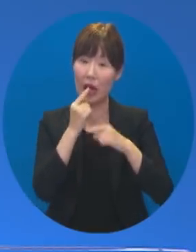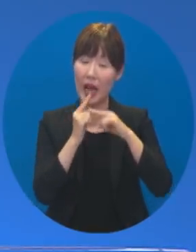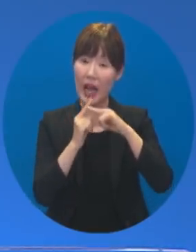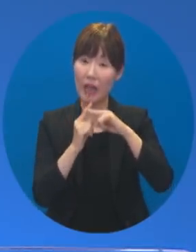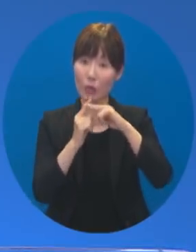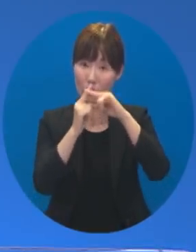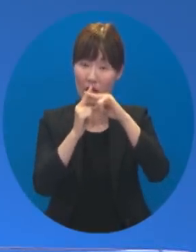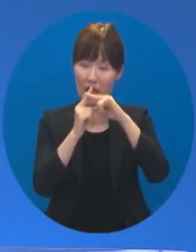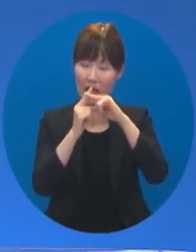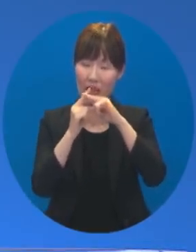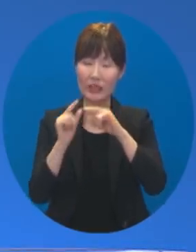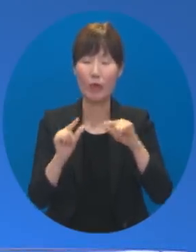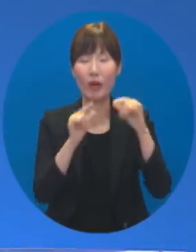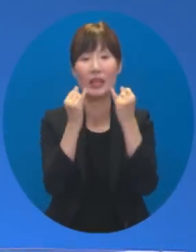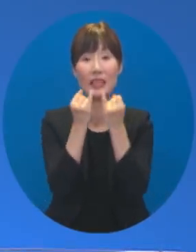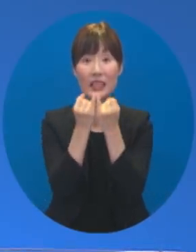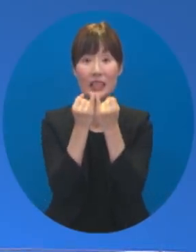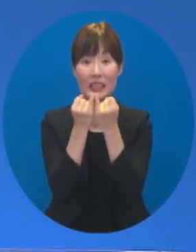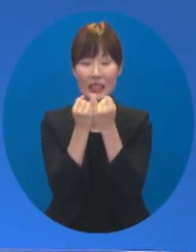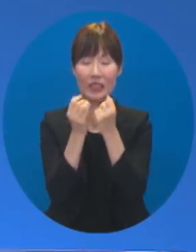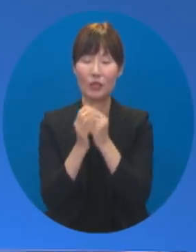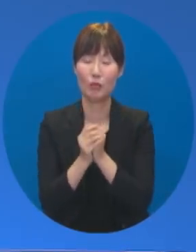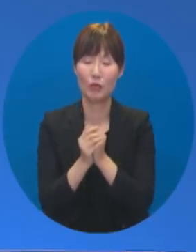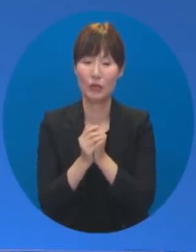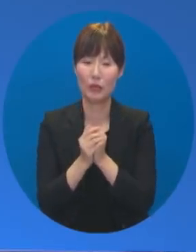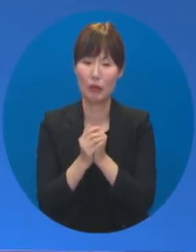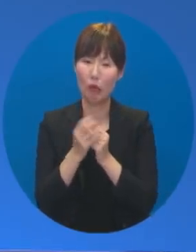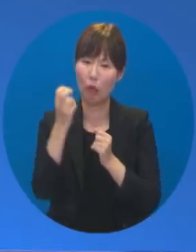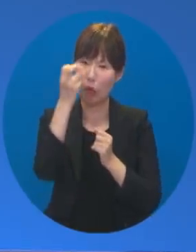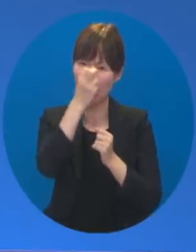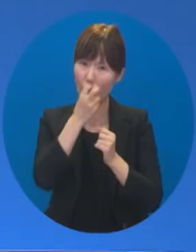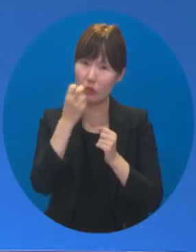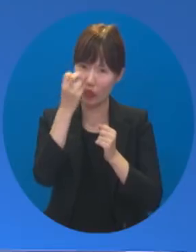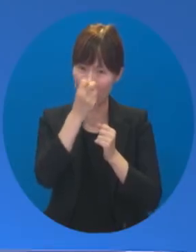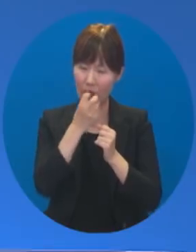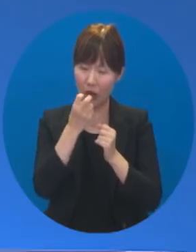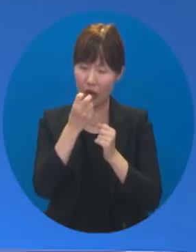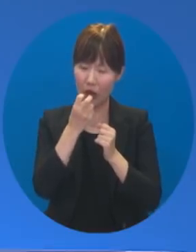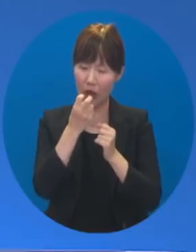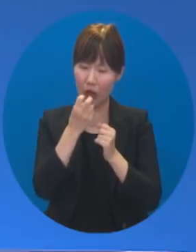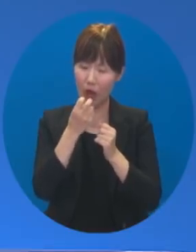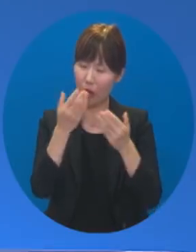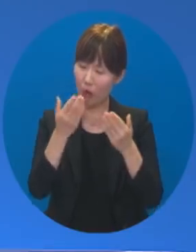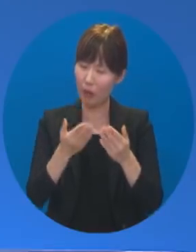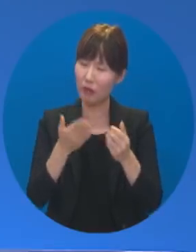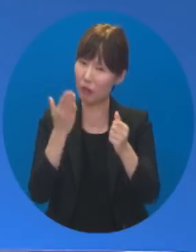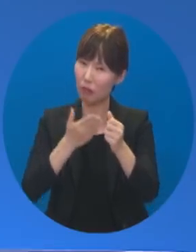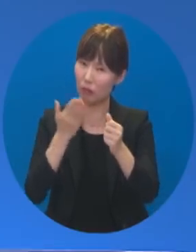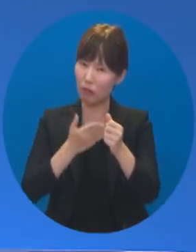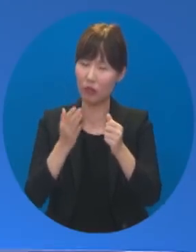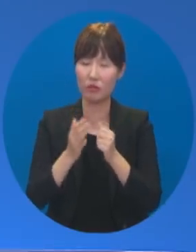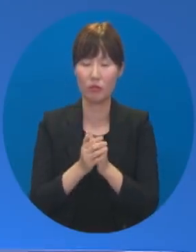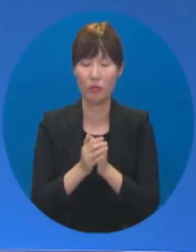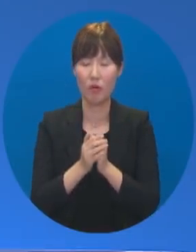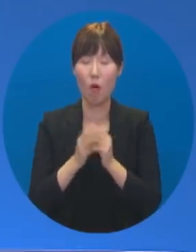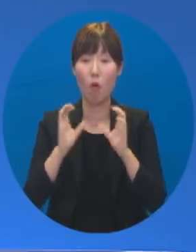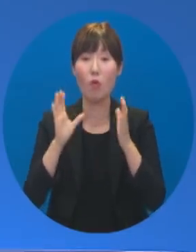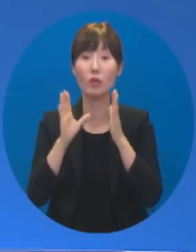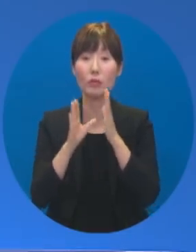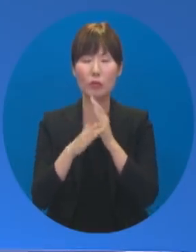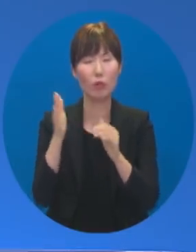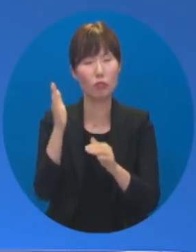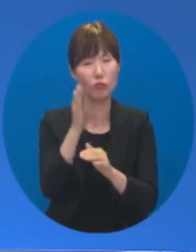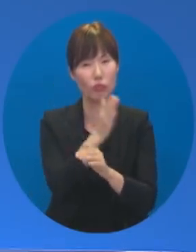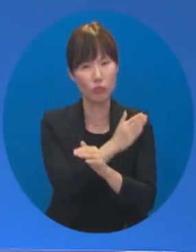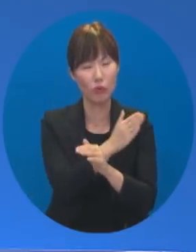원기를 한번 병원 검진을 받아봐야 되겠다고 하시더라고요. 근데 원래 원기가 어렸을 때부터 검진을 또